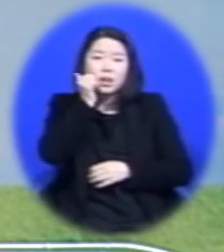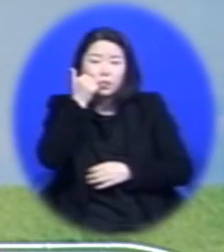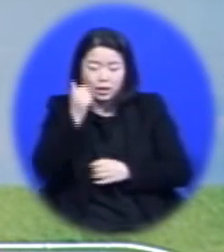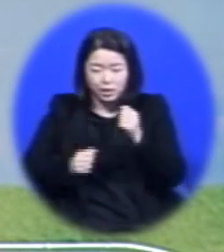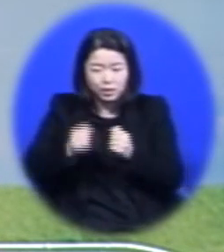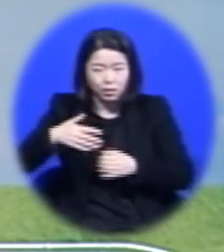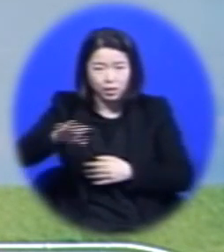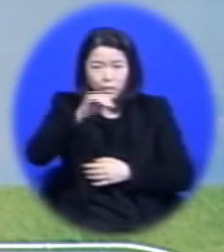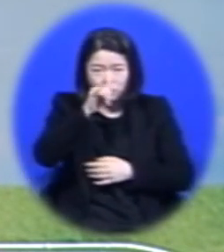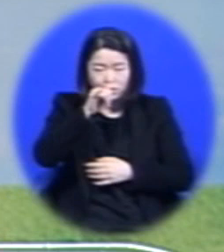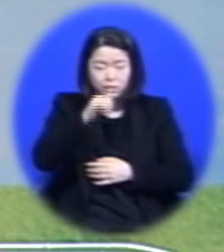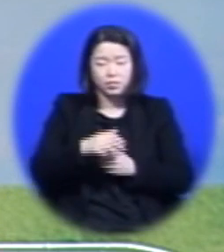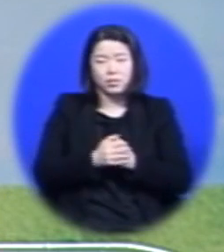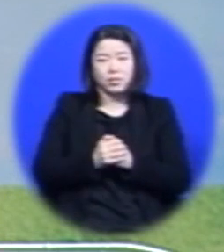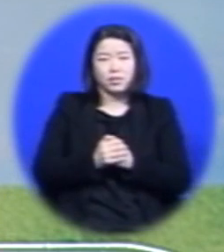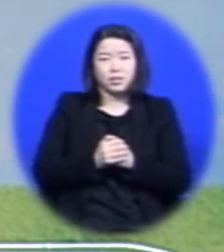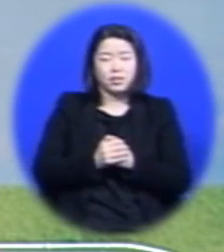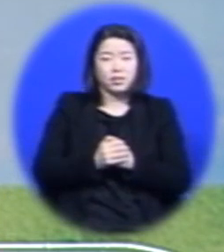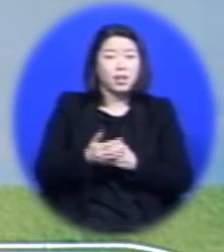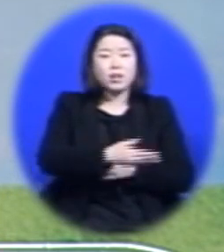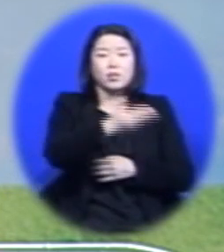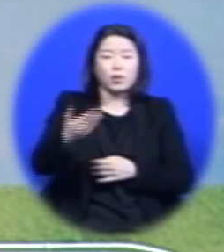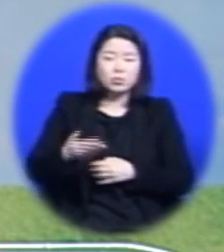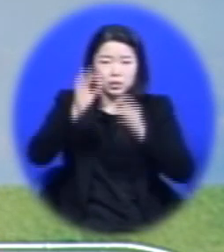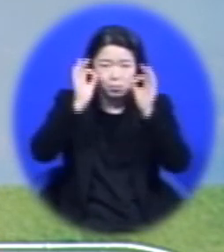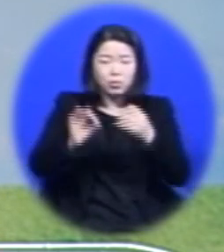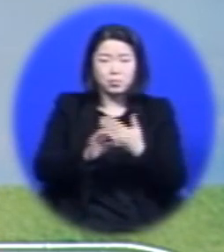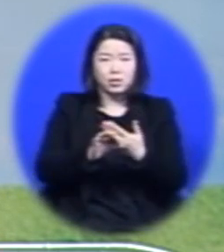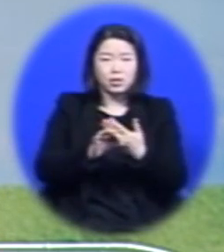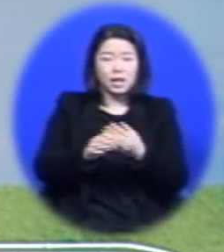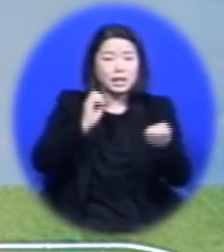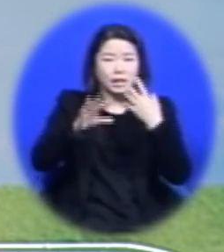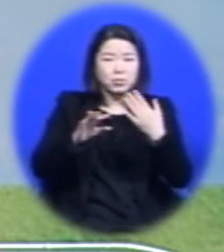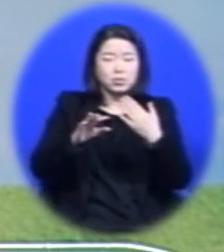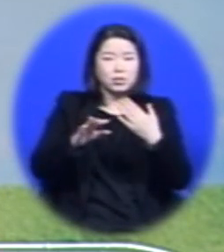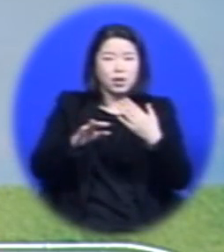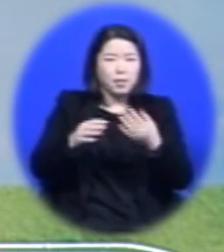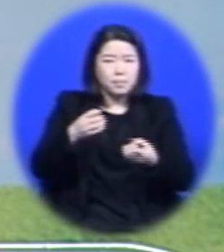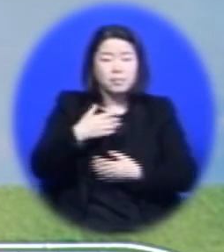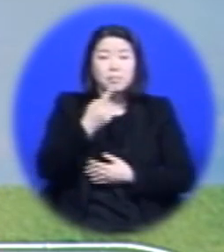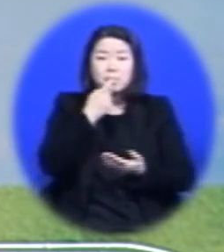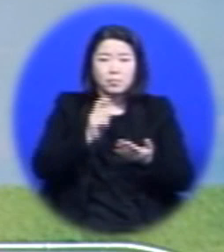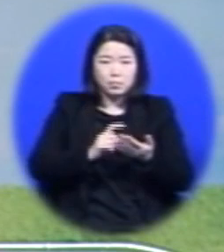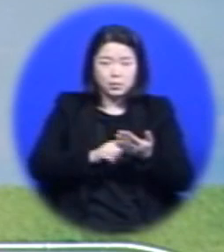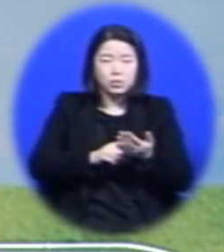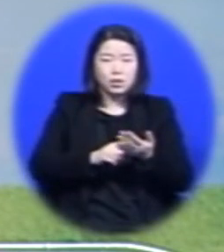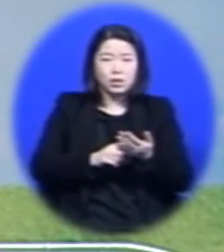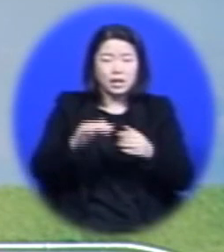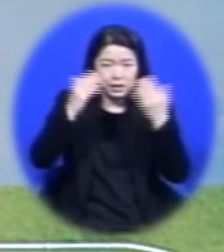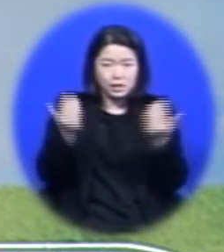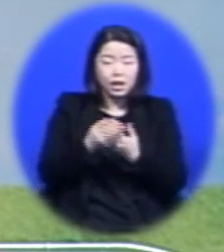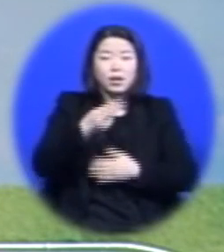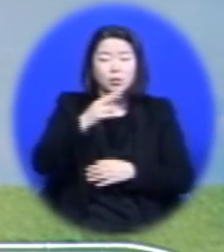달려가는 애도 있습니다 여러분들이 보면요 답은 동업 뛰어나죠 그쵸 다 없어도